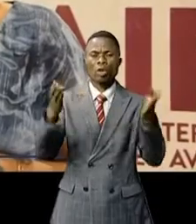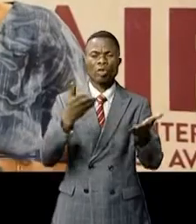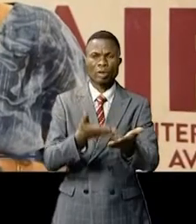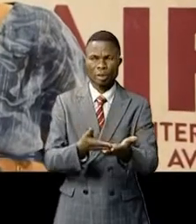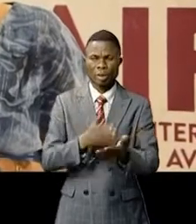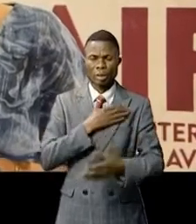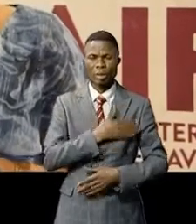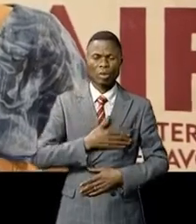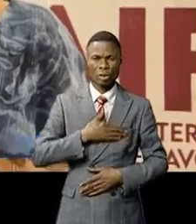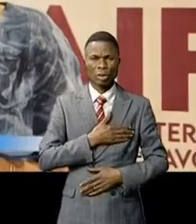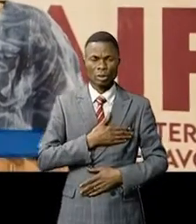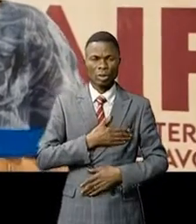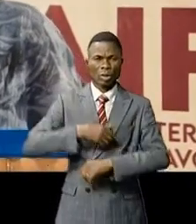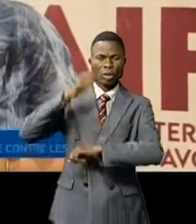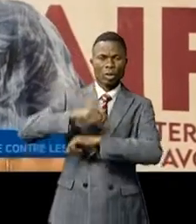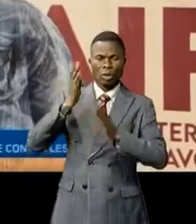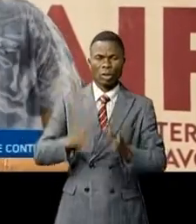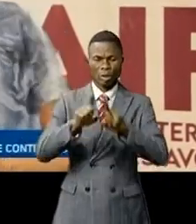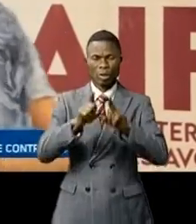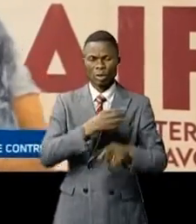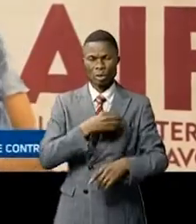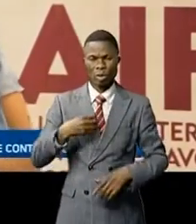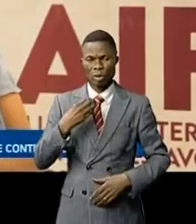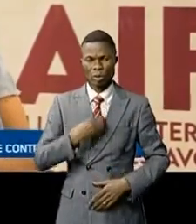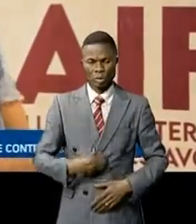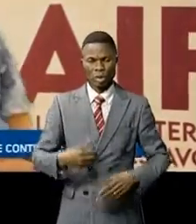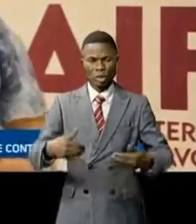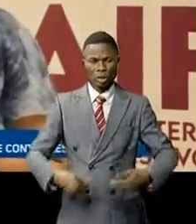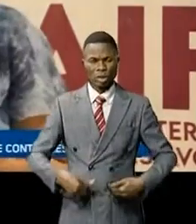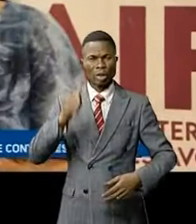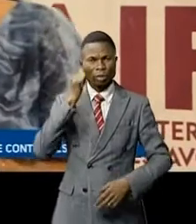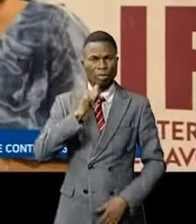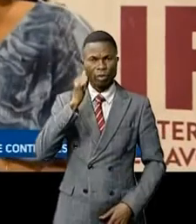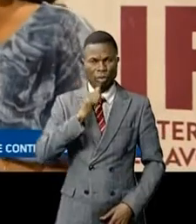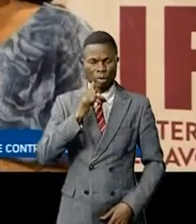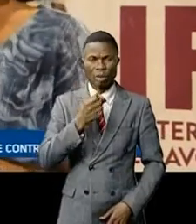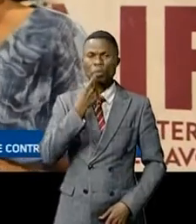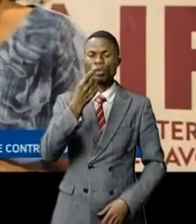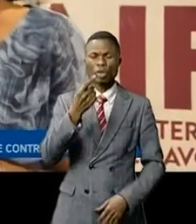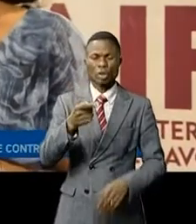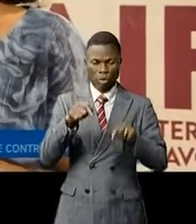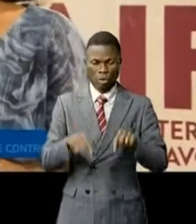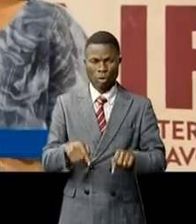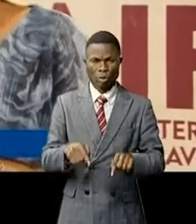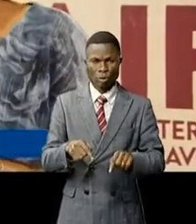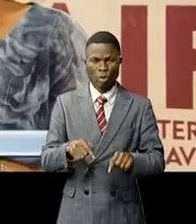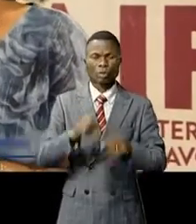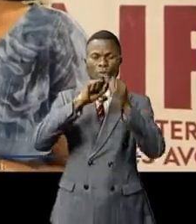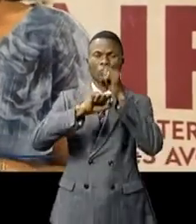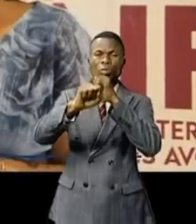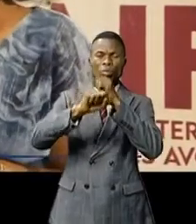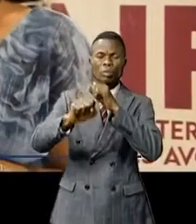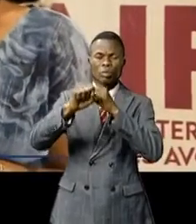Chers juristes et avocats, chères jeunes filles, je déclare aujourd'hui la campagne